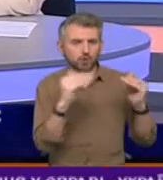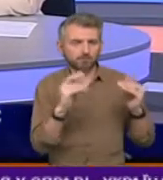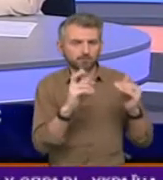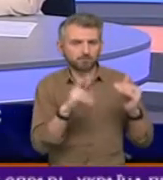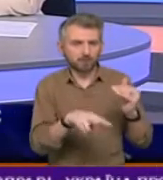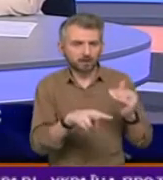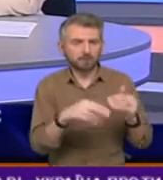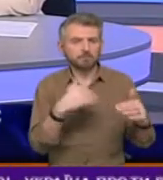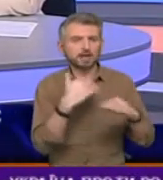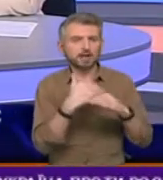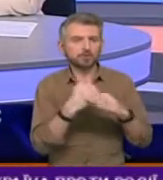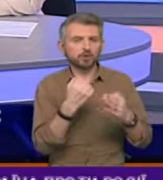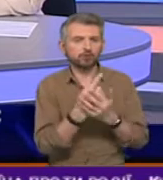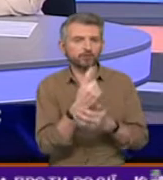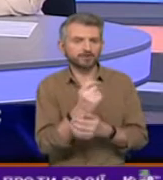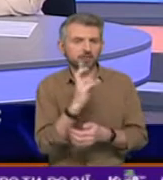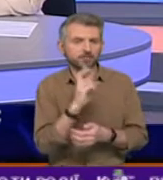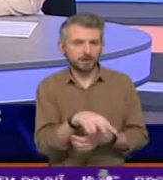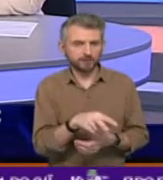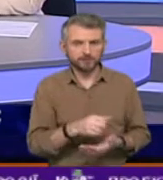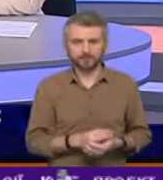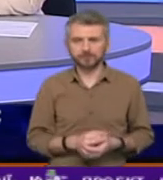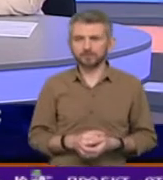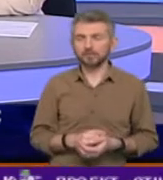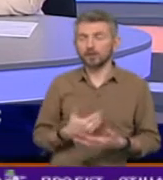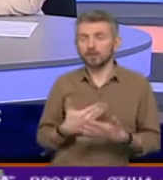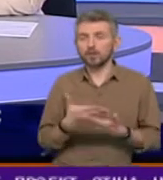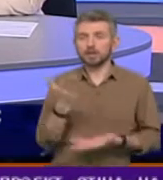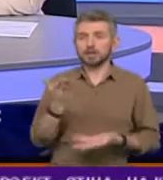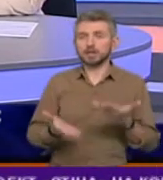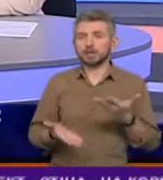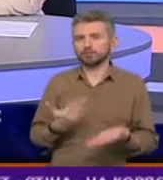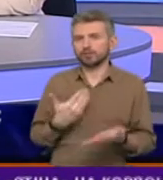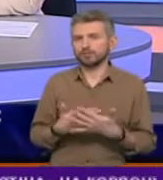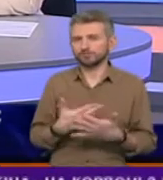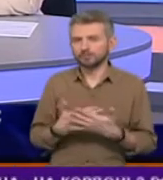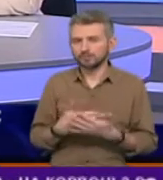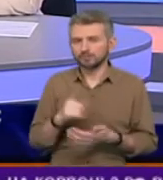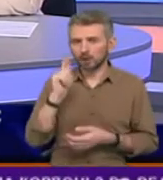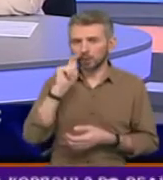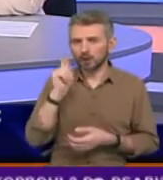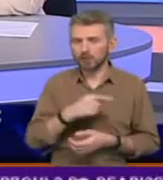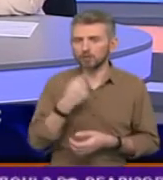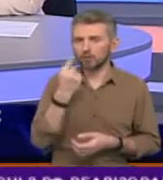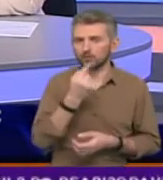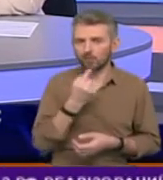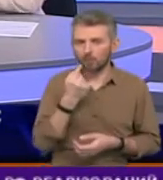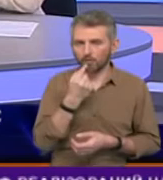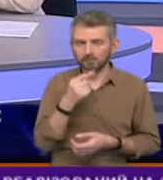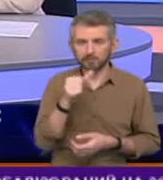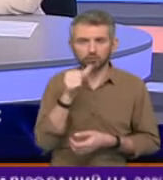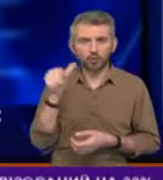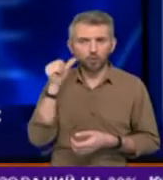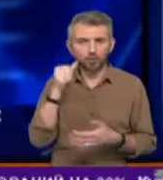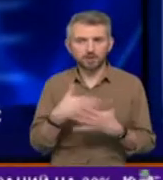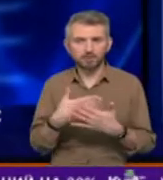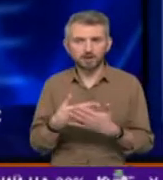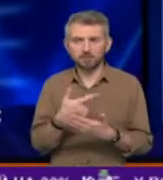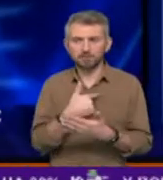і лінк на цей порядок, покликання на порядок. То спочатку потрібно відкрити порядок, він відкривається в додатковому